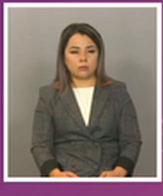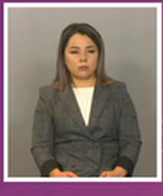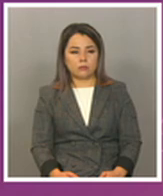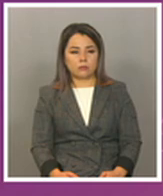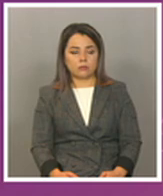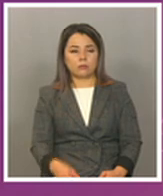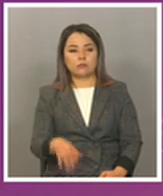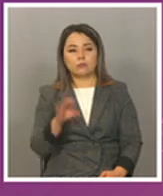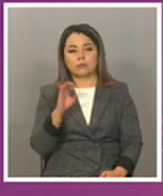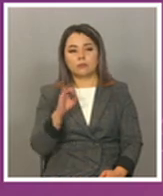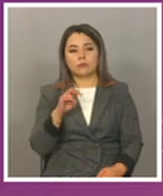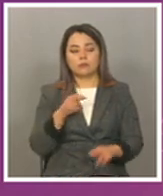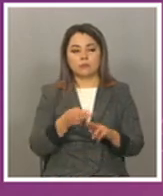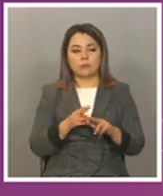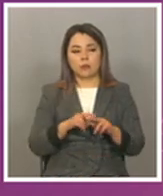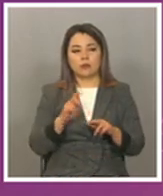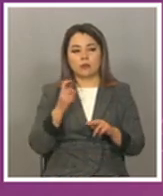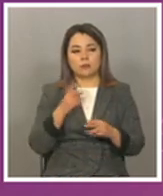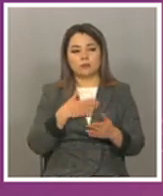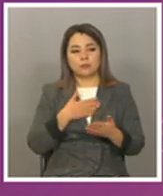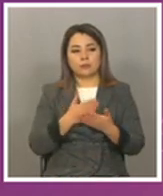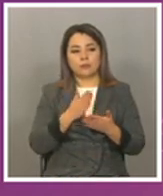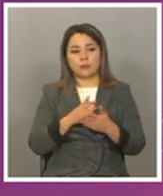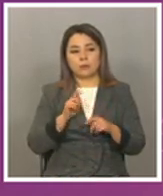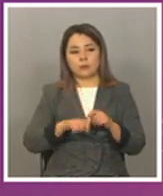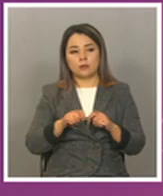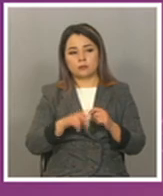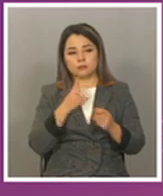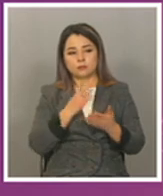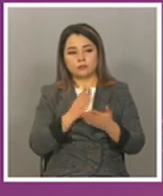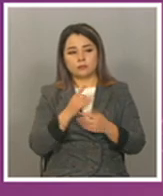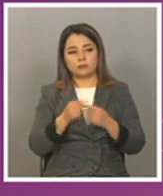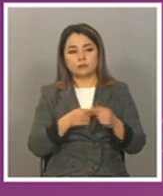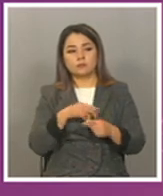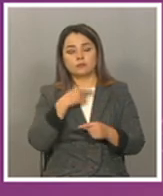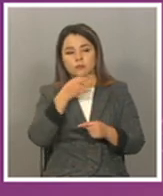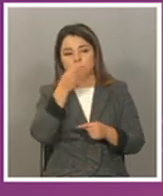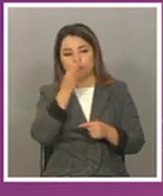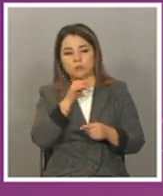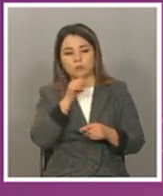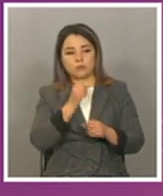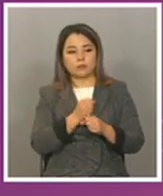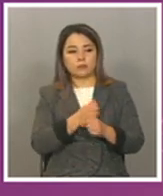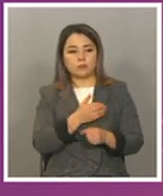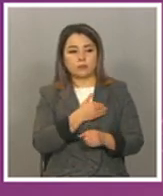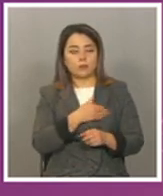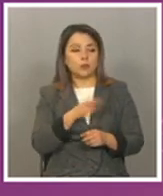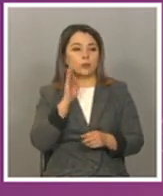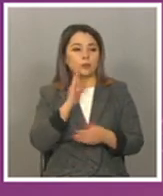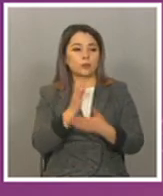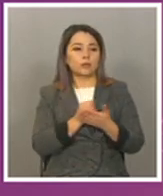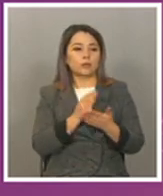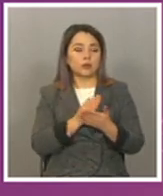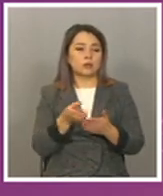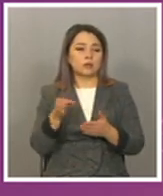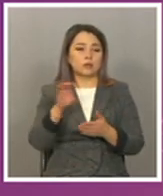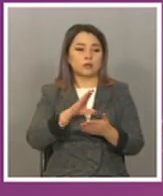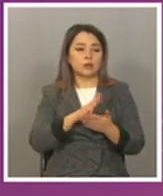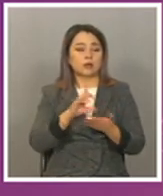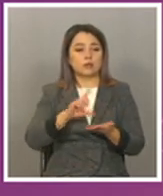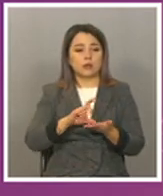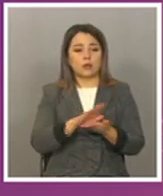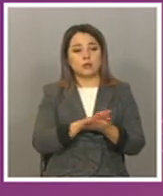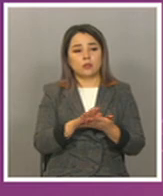әсілтілік металдардың химиялық белсенділігін салыстыру үшін келесі тәжірибені жүргізейік. Су құйылған стақандарға мұқият